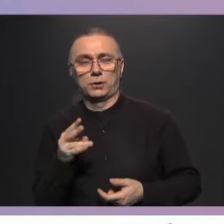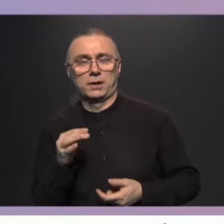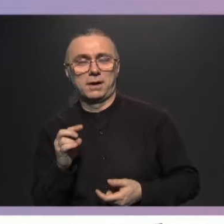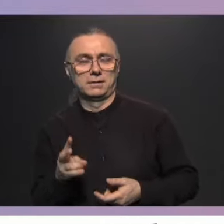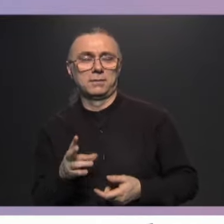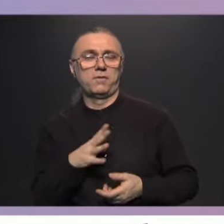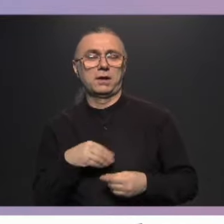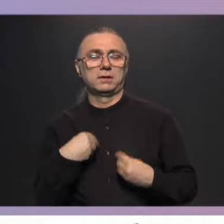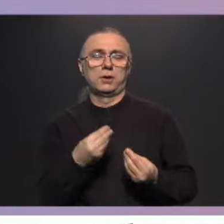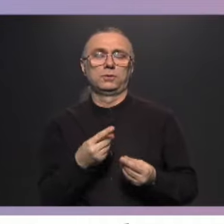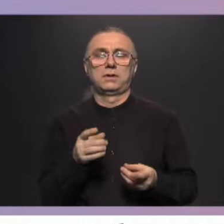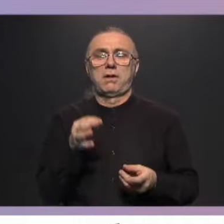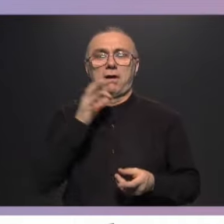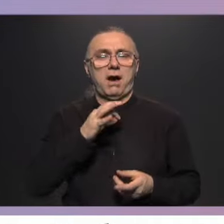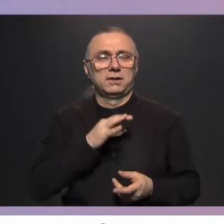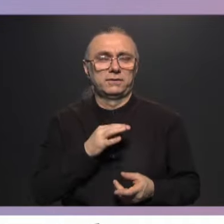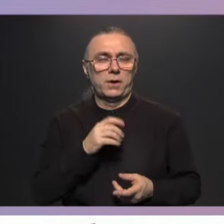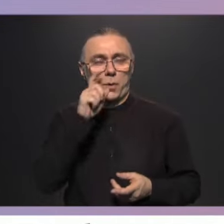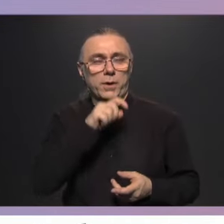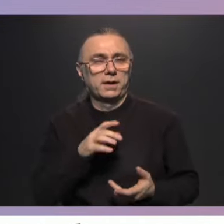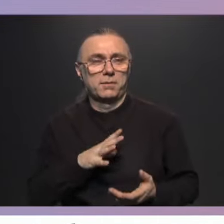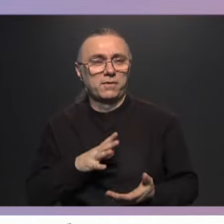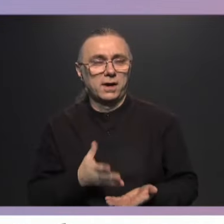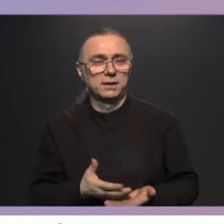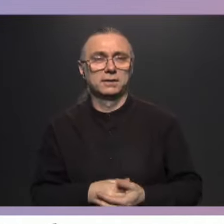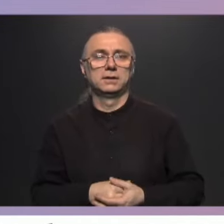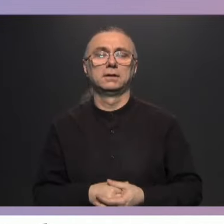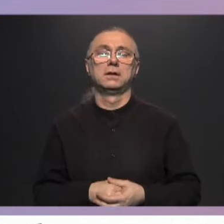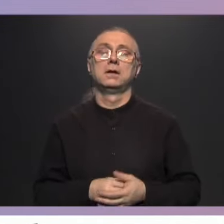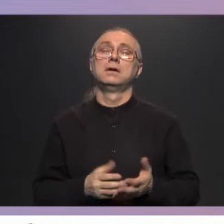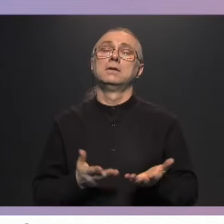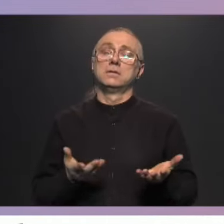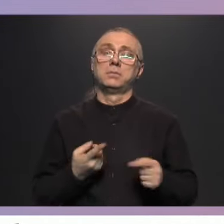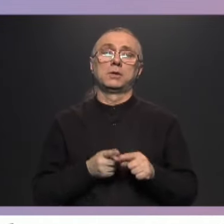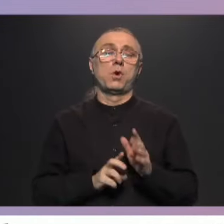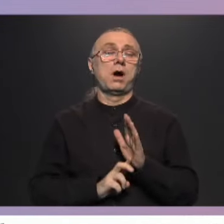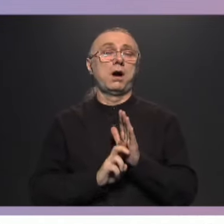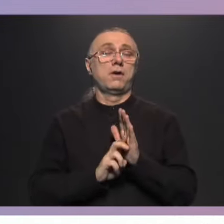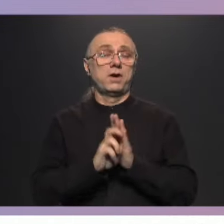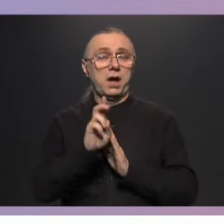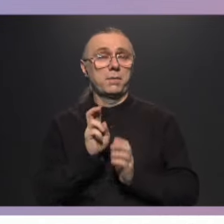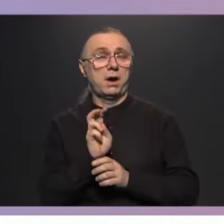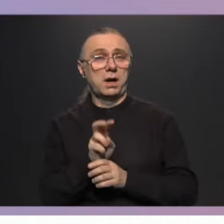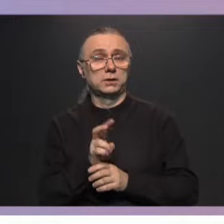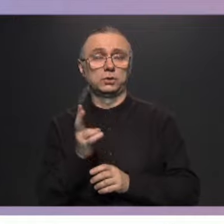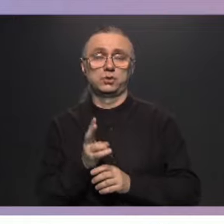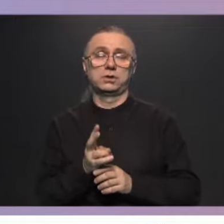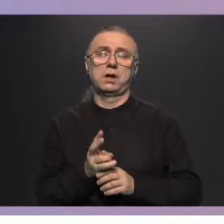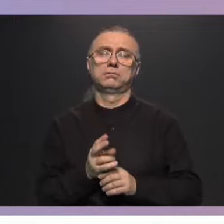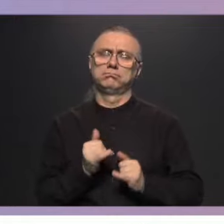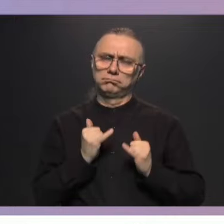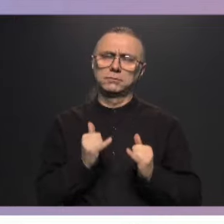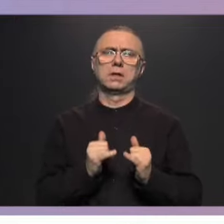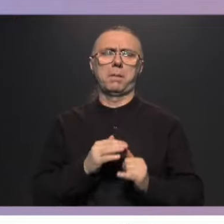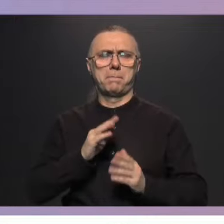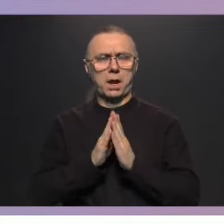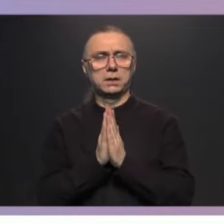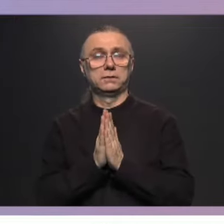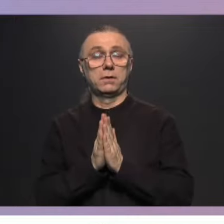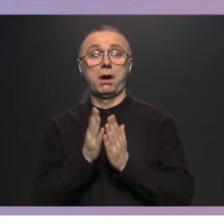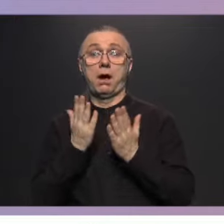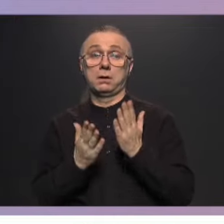ему помочь. Поэтому ходить в храм нужно исключительно для молитвы. Но если там еще и будет эта девушка, и вы встретитесь, и